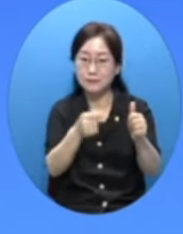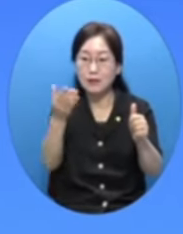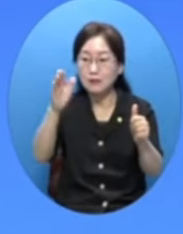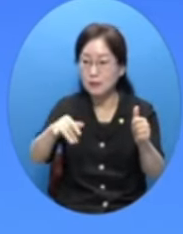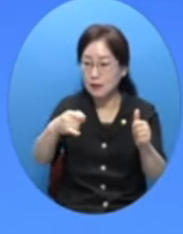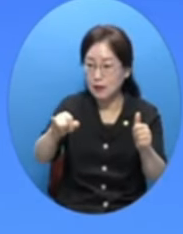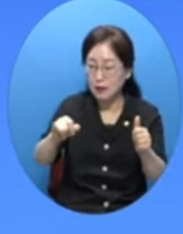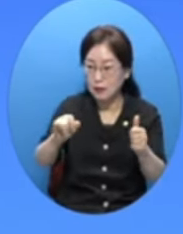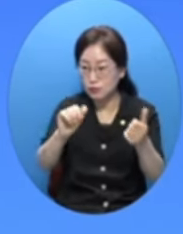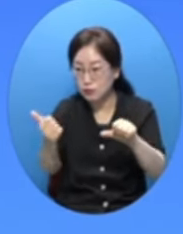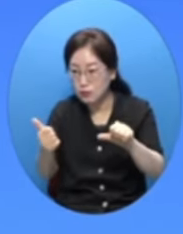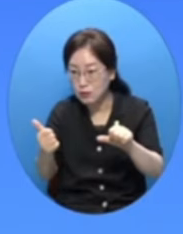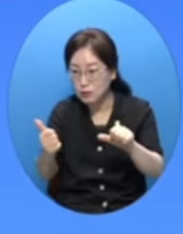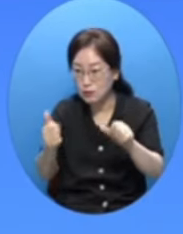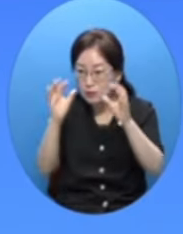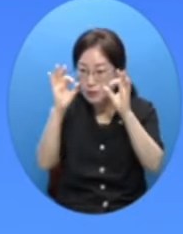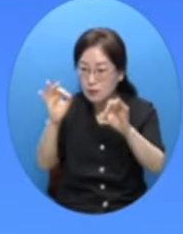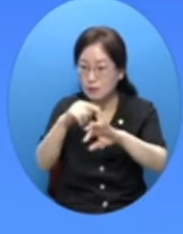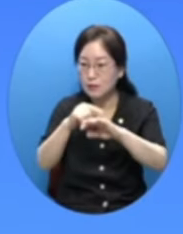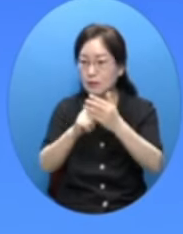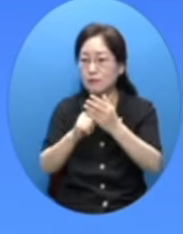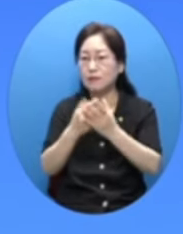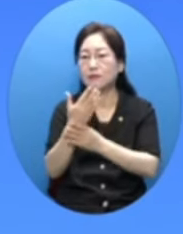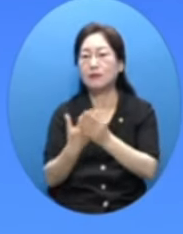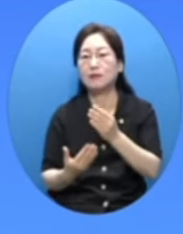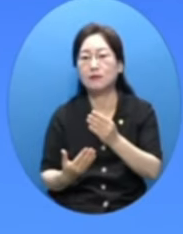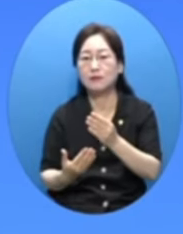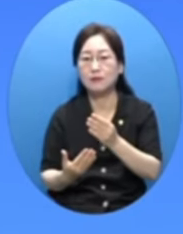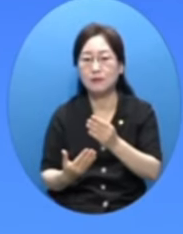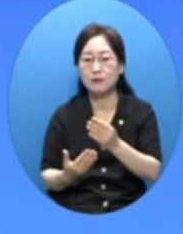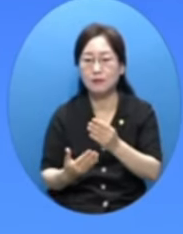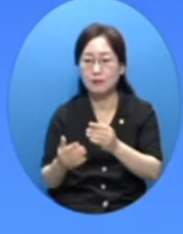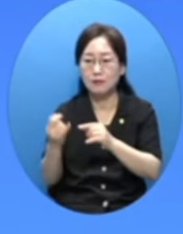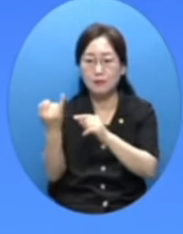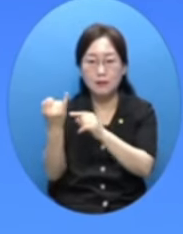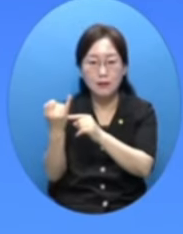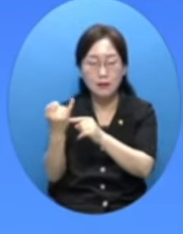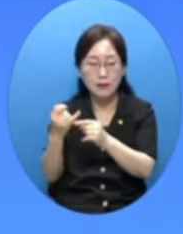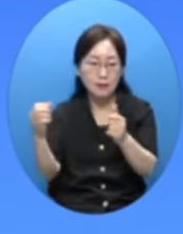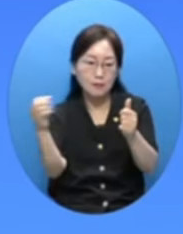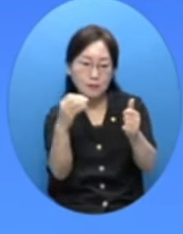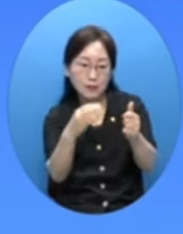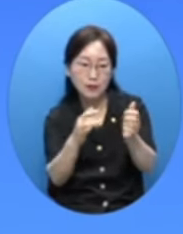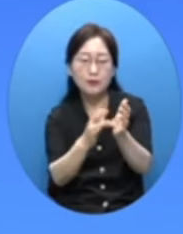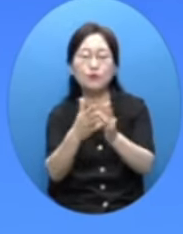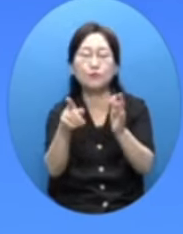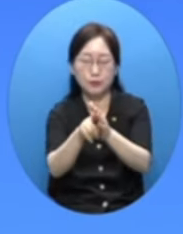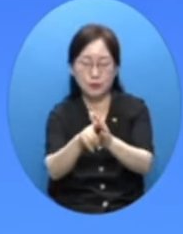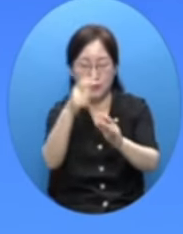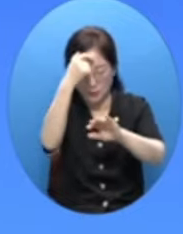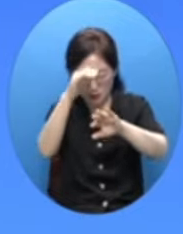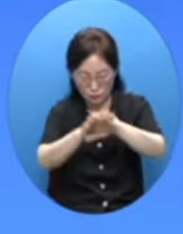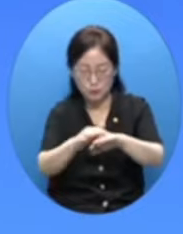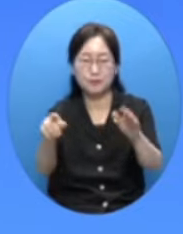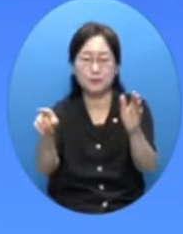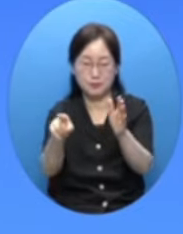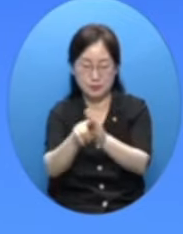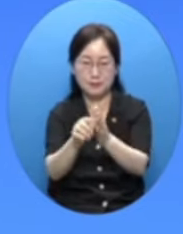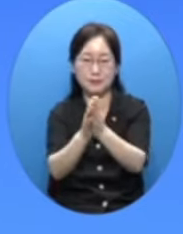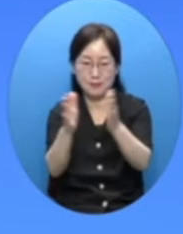앞에 무기력한 모습을 보면서 딸이 전하는 예수를 믿고 기독교인이 되었습니다.